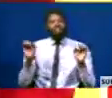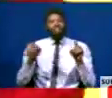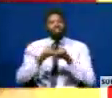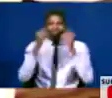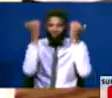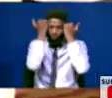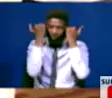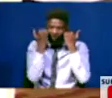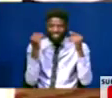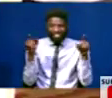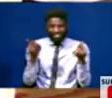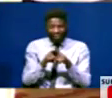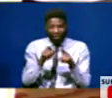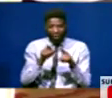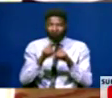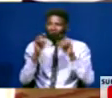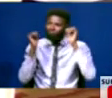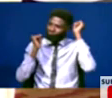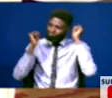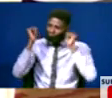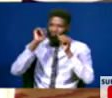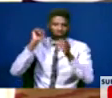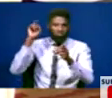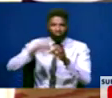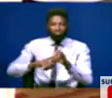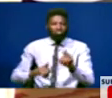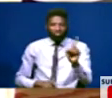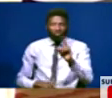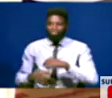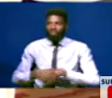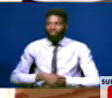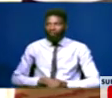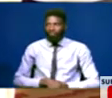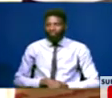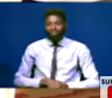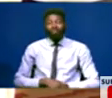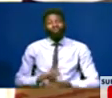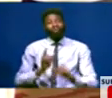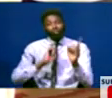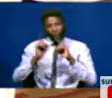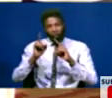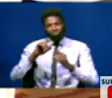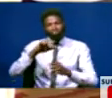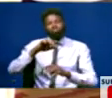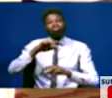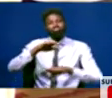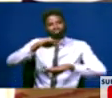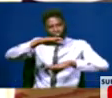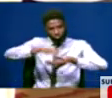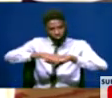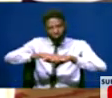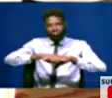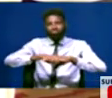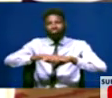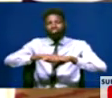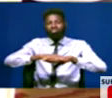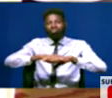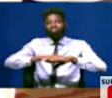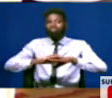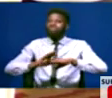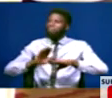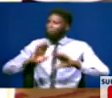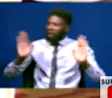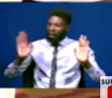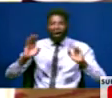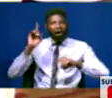disciplined forces. Kuongea ataweka Biblia, atawekelea mkono yake chini. Sababu yeye hawezi kukula kiapo aseme